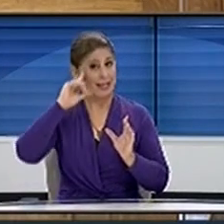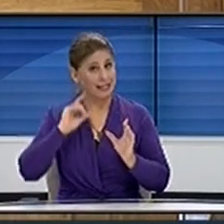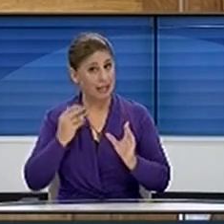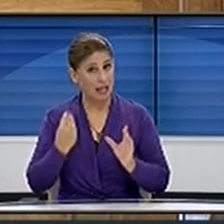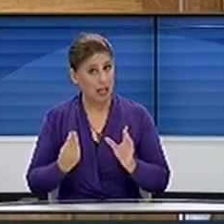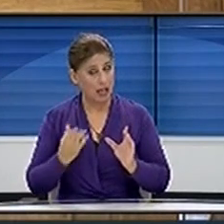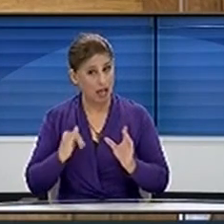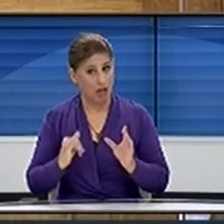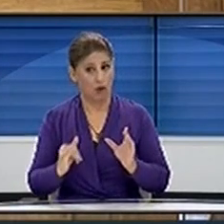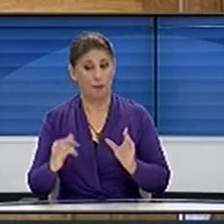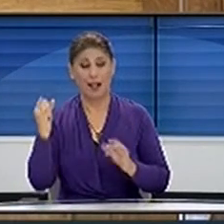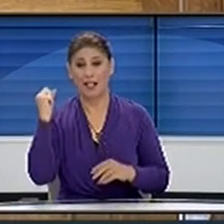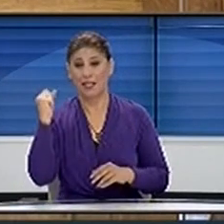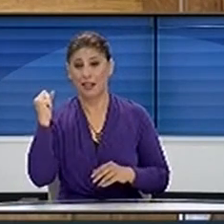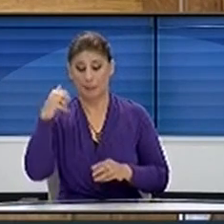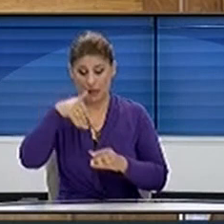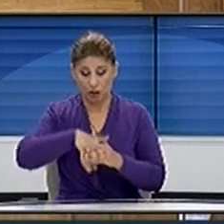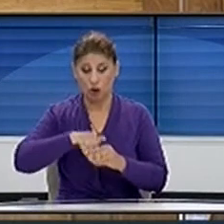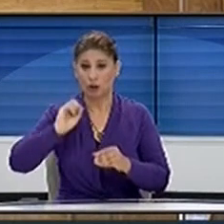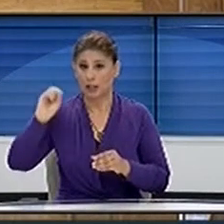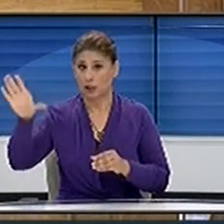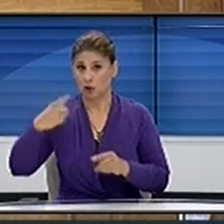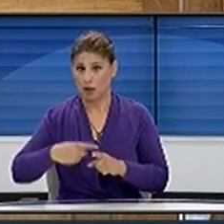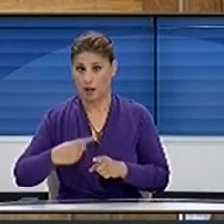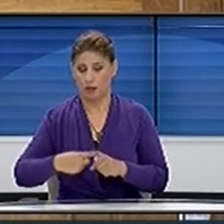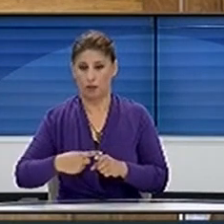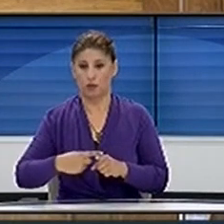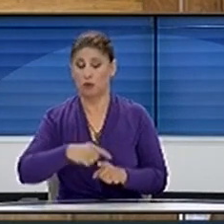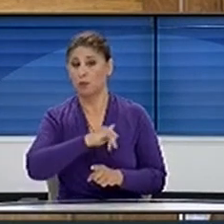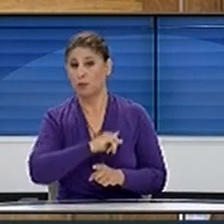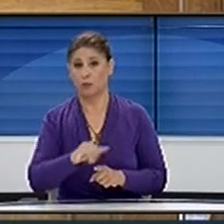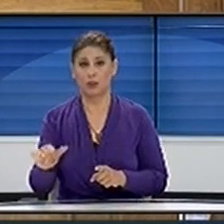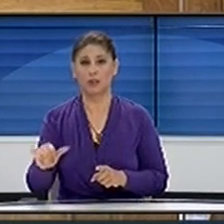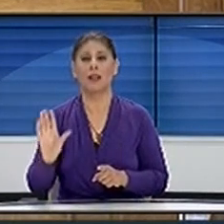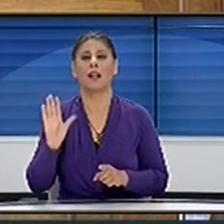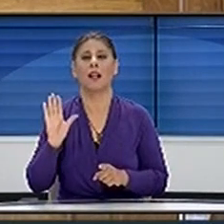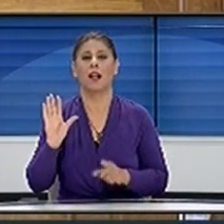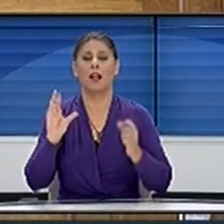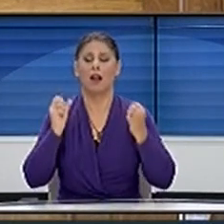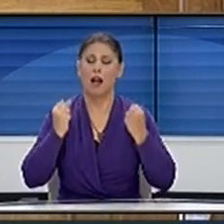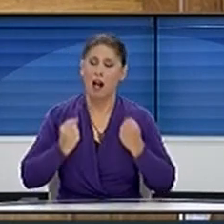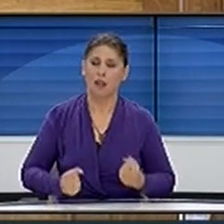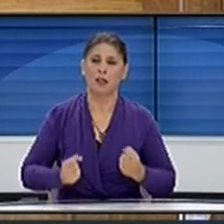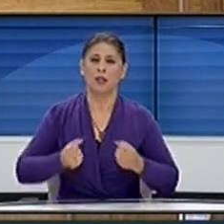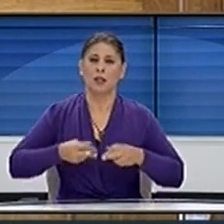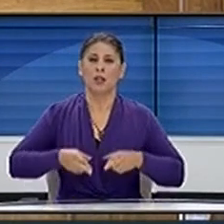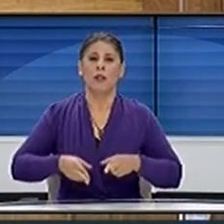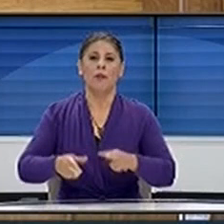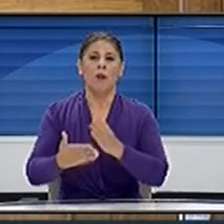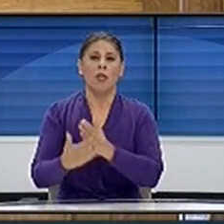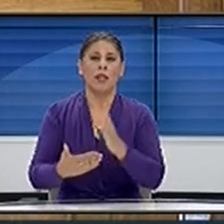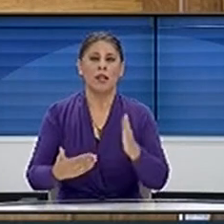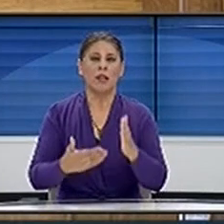και τις γνωρίζω καλά, και τις δυνάμεις εντός και εκτός Ελλάδος, που ποτέ δεν άντεξαν το δρόμο της